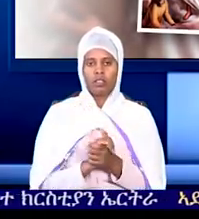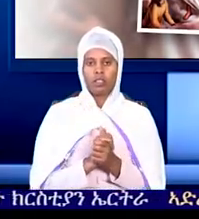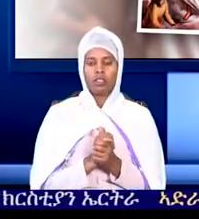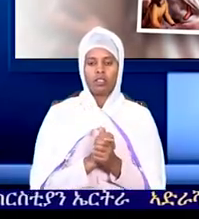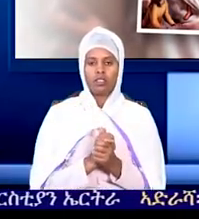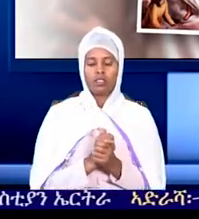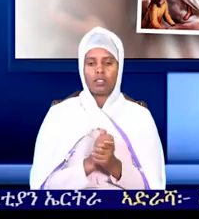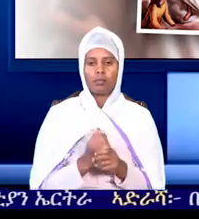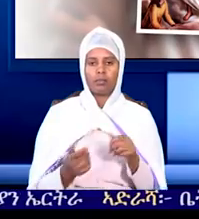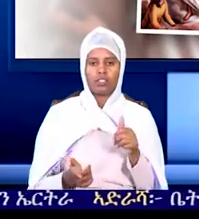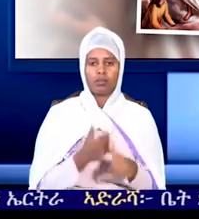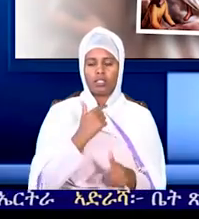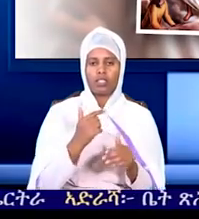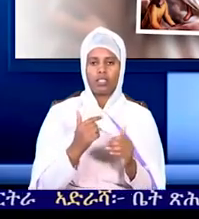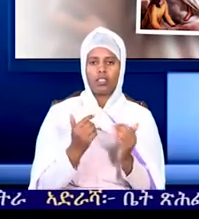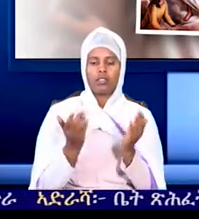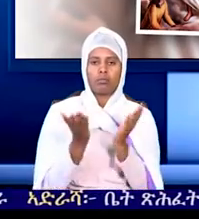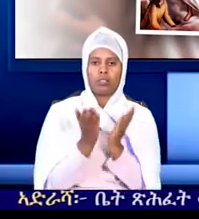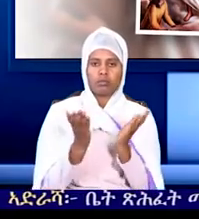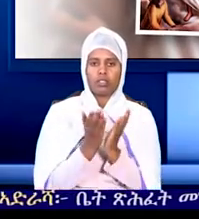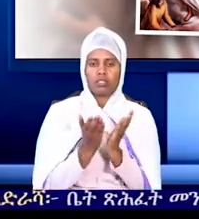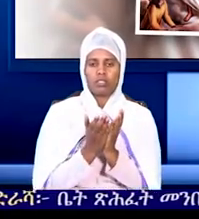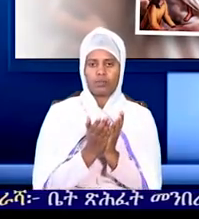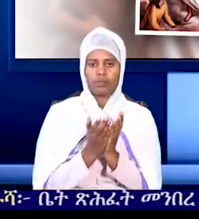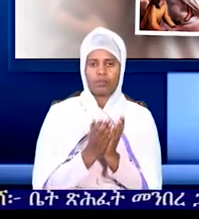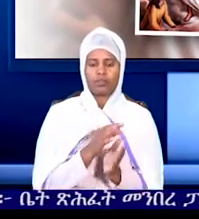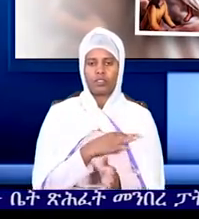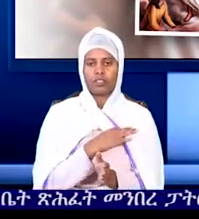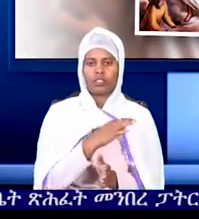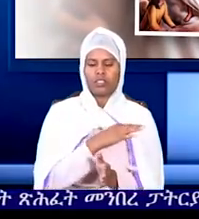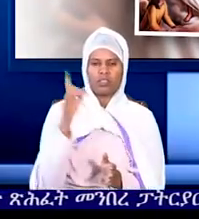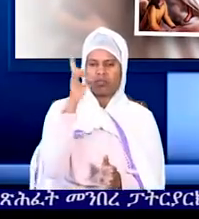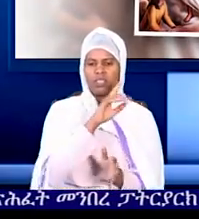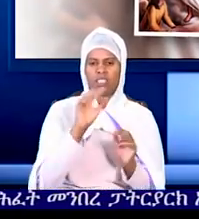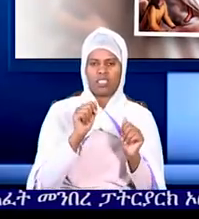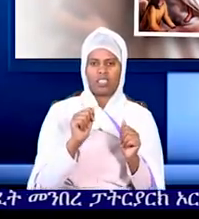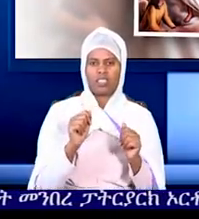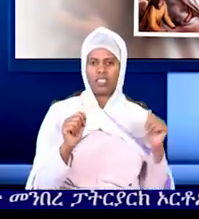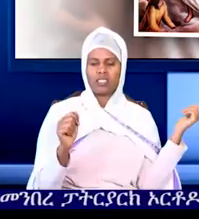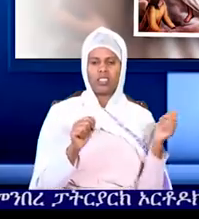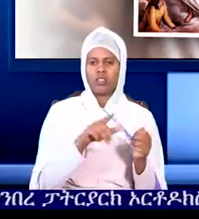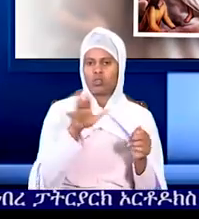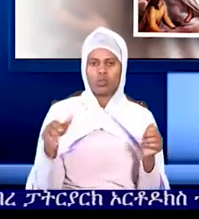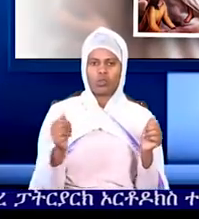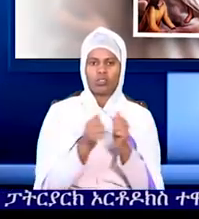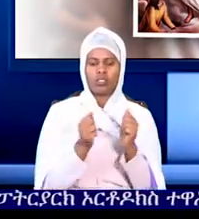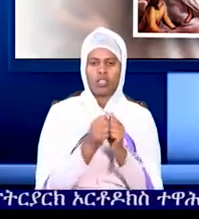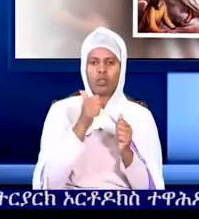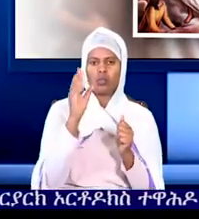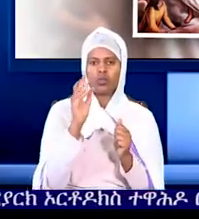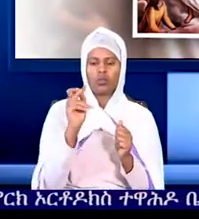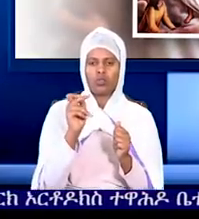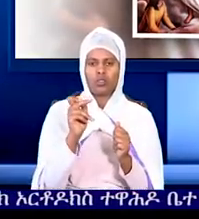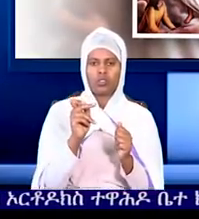እንታይ ኢሉ ይድገለጸሎም እንታይ ኢልና በጀካ ትምህርቲ ዮናስ ነዚያ ሓሳዊትን ዘማዊትን ወለዶ ነዚ ኣይግለጸላን ኢሉ